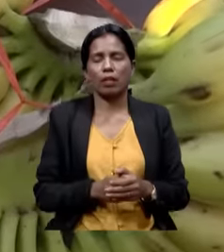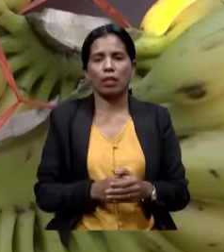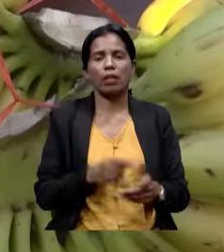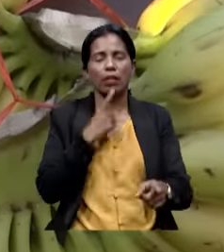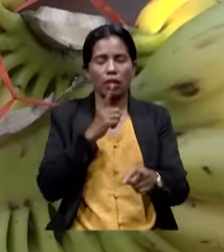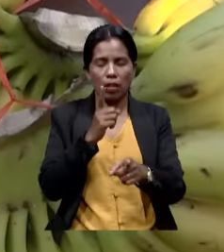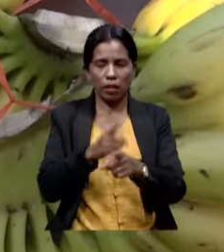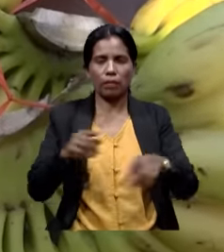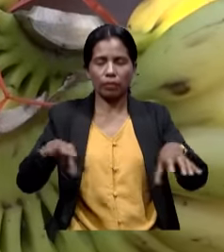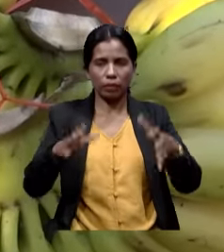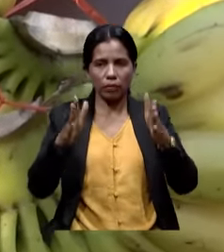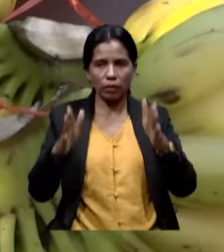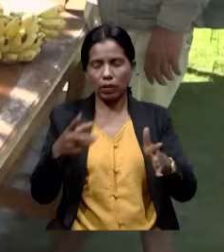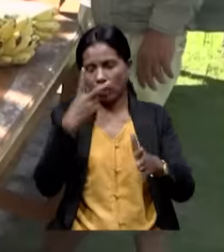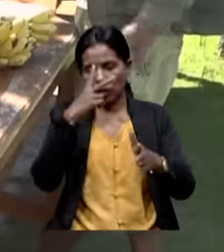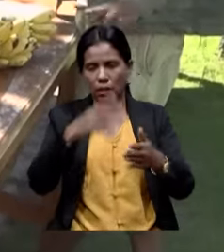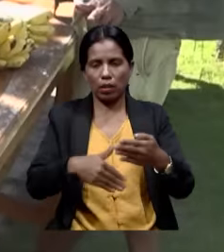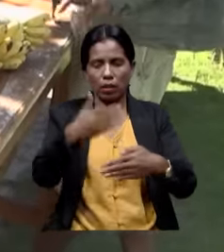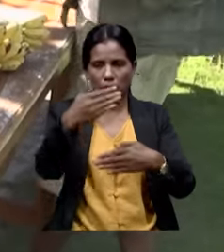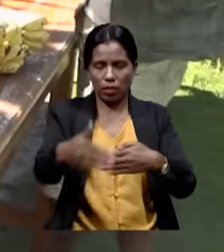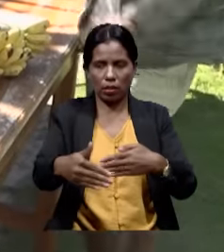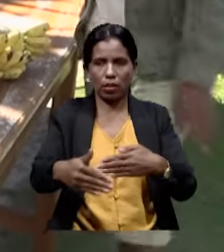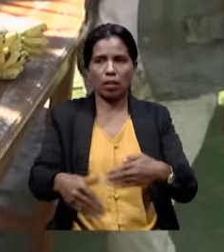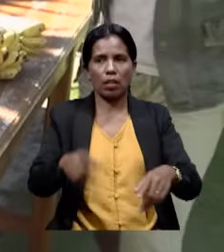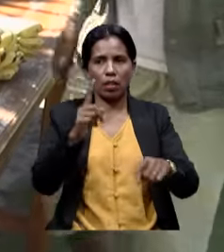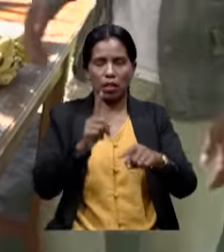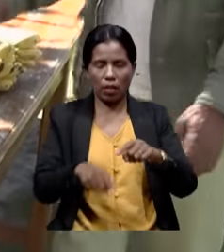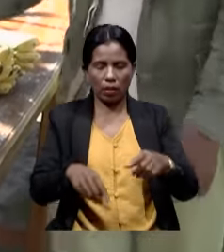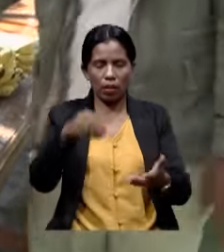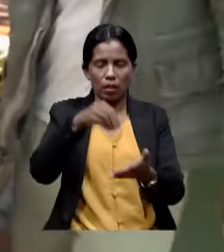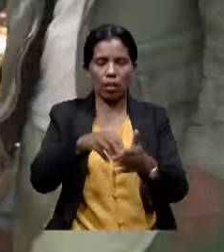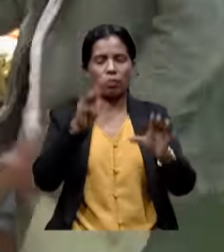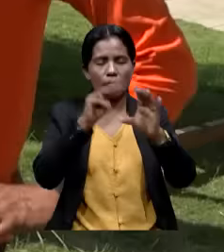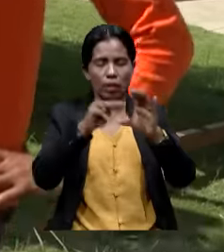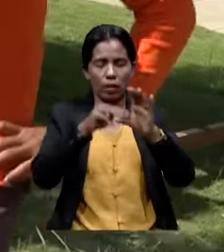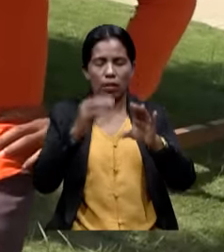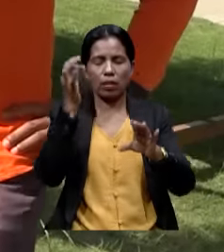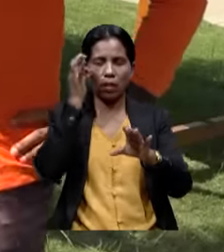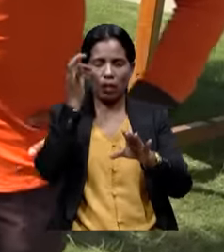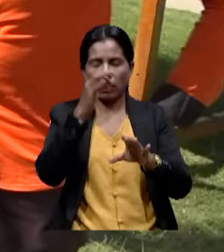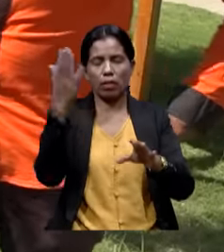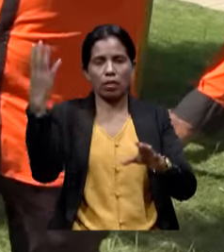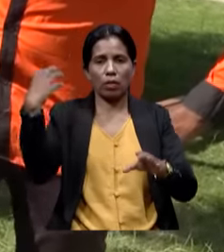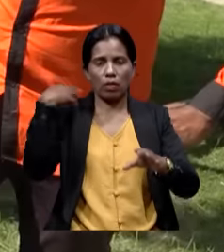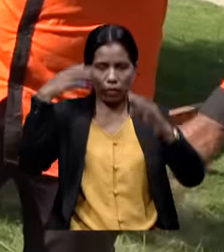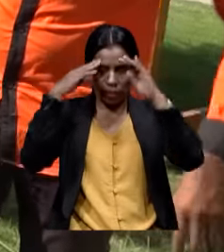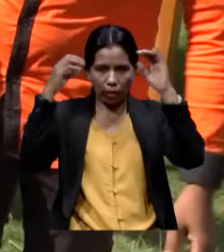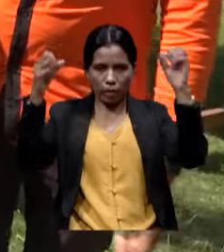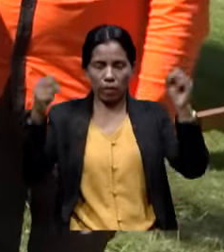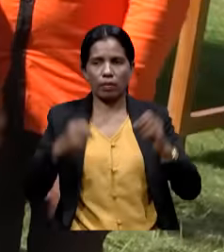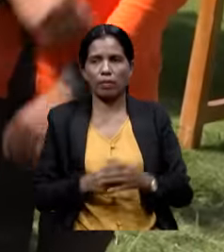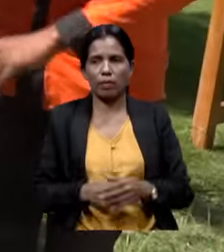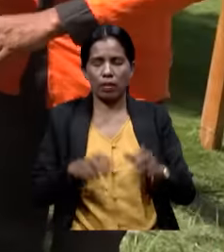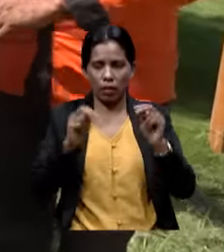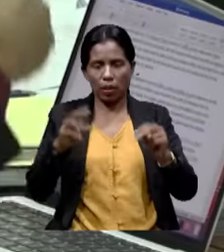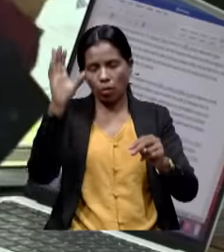no funcionário sira tengki hari espaço ia liu atu labele kria mercado aifuan ia palácio presidencial. Ne tengki ser buka